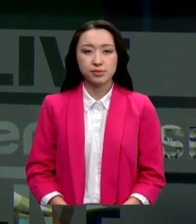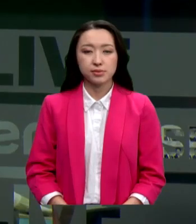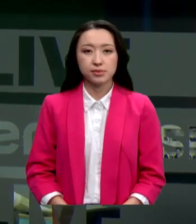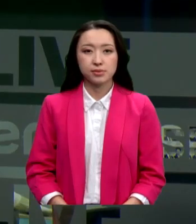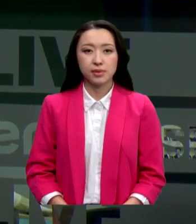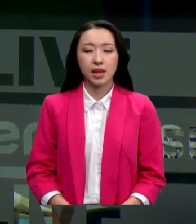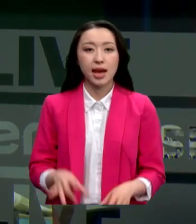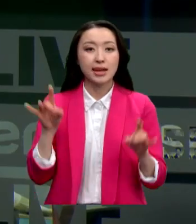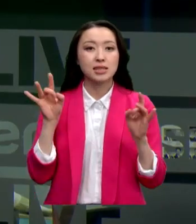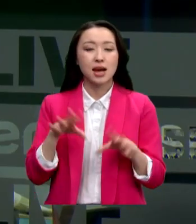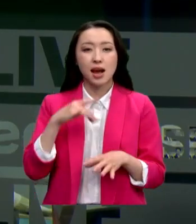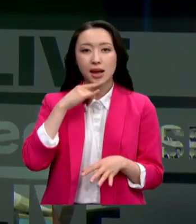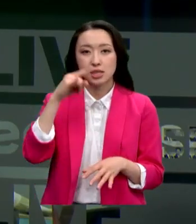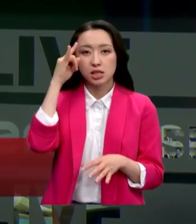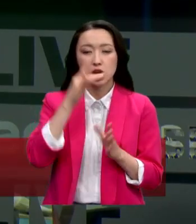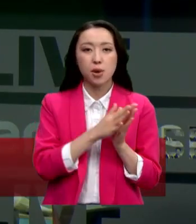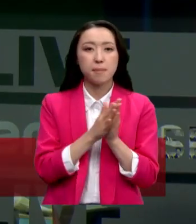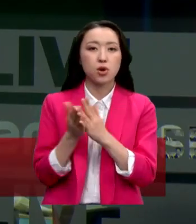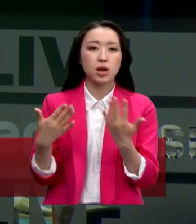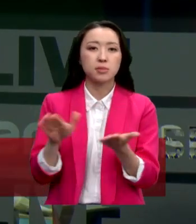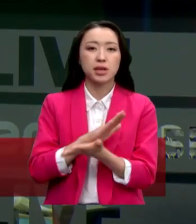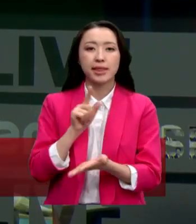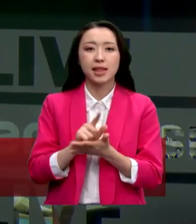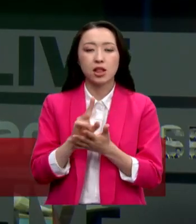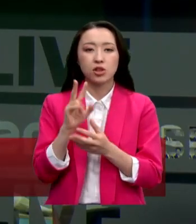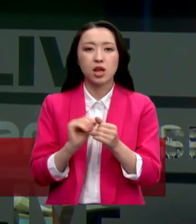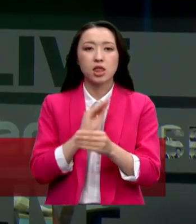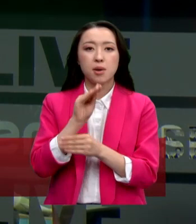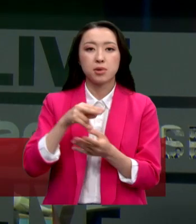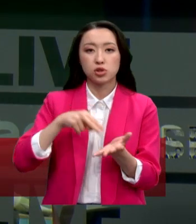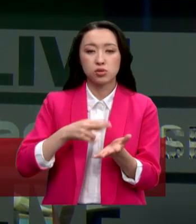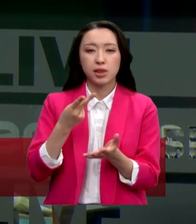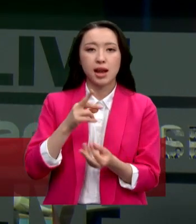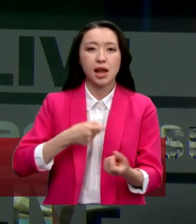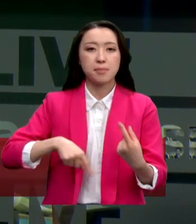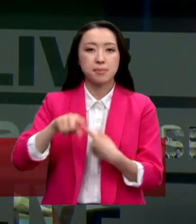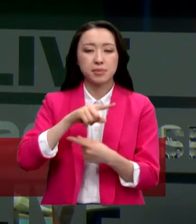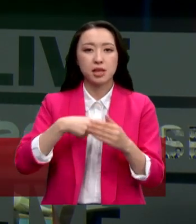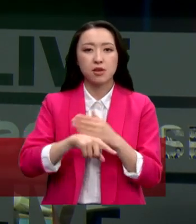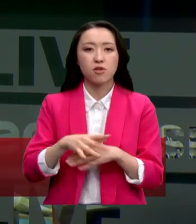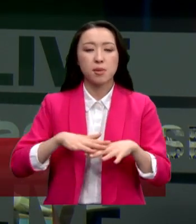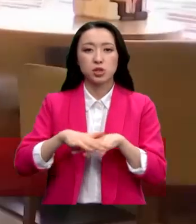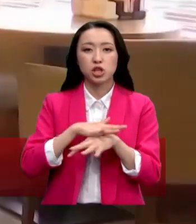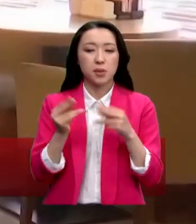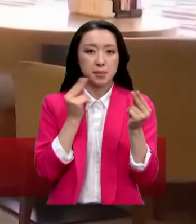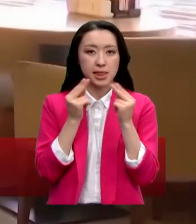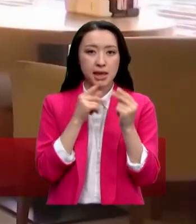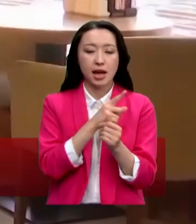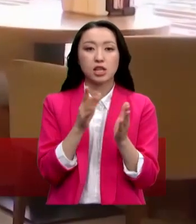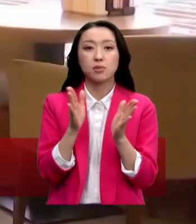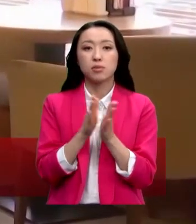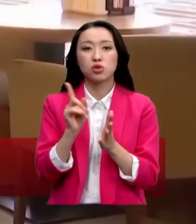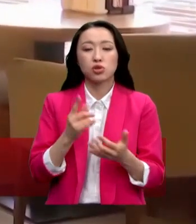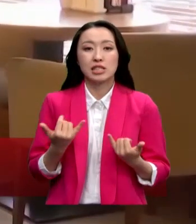Ну а тем временем рестораторы Казахстана просят отменить налог на добавленную стоимость для бизнеса в сфере общественного питания. Они заявляют, что сейчас